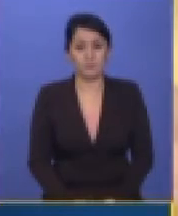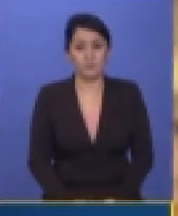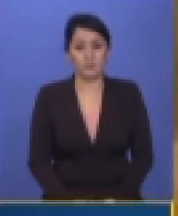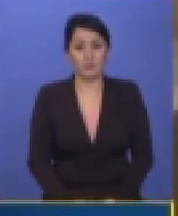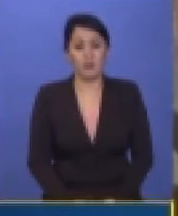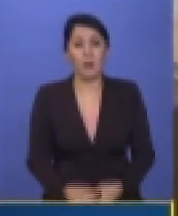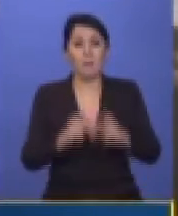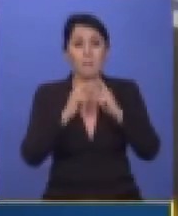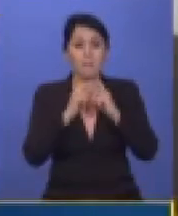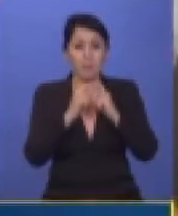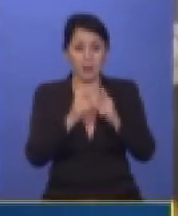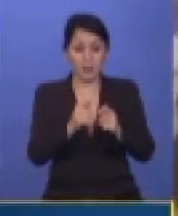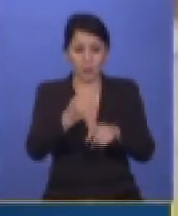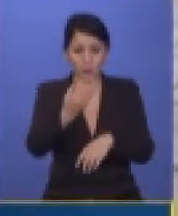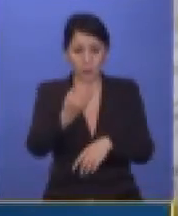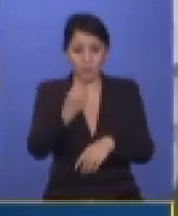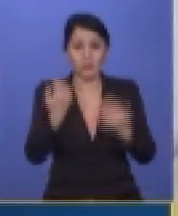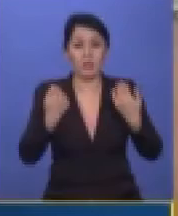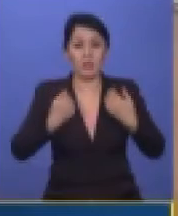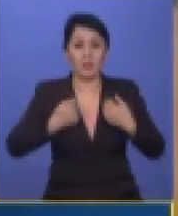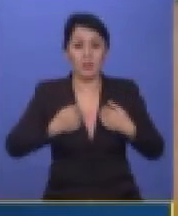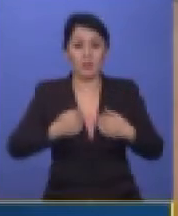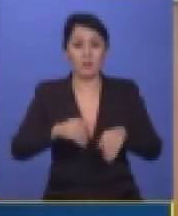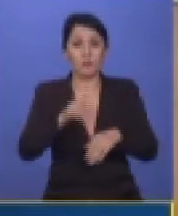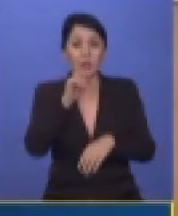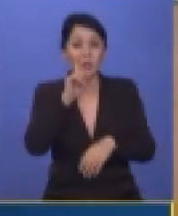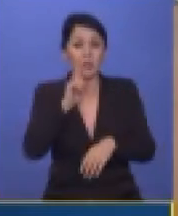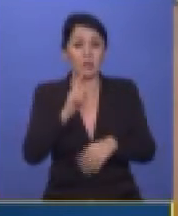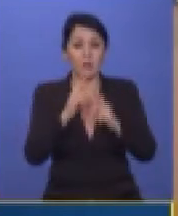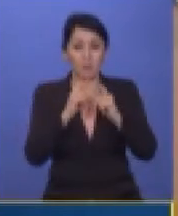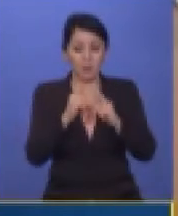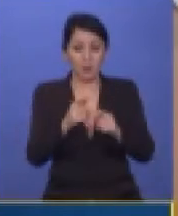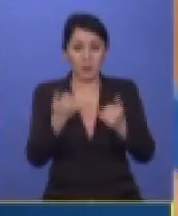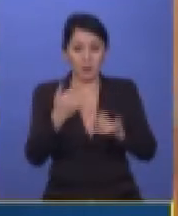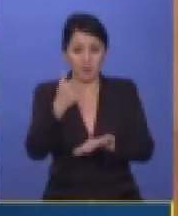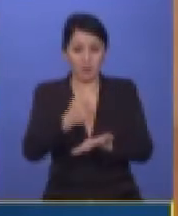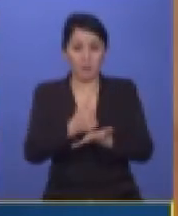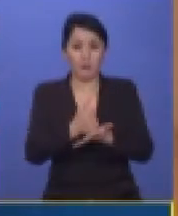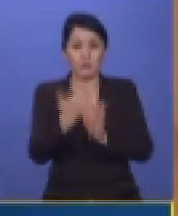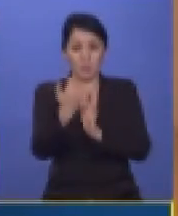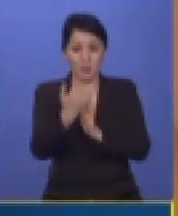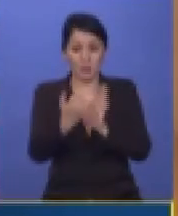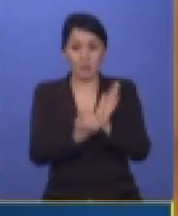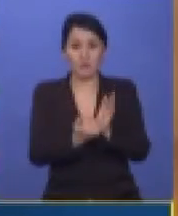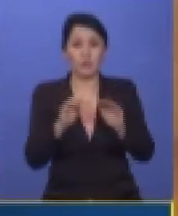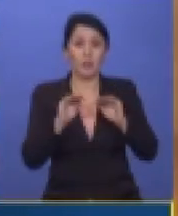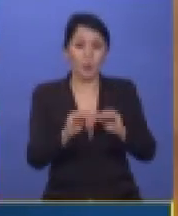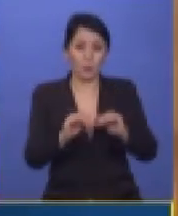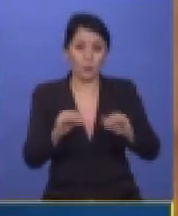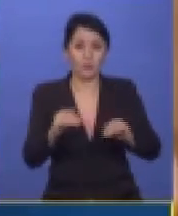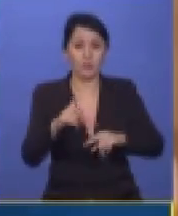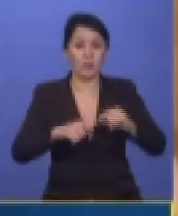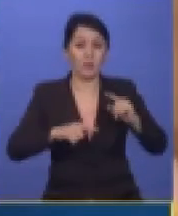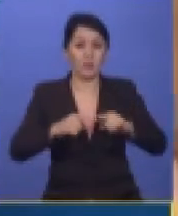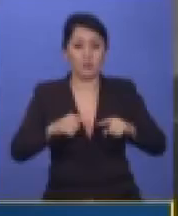Среди подарков – продукты, вещи первой необходимости и, конечно, сладкие сюрпризы. Сегодня главной задачей было создать у детей и родителей